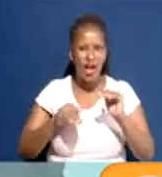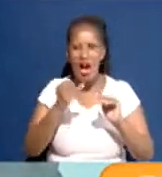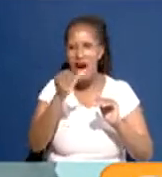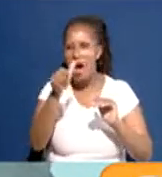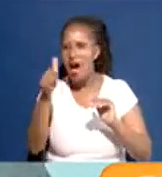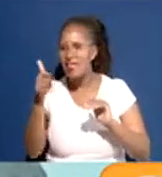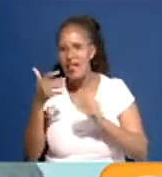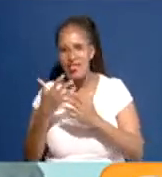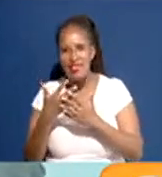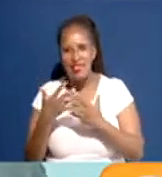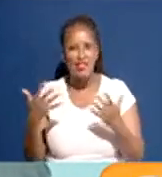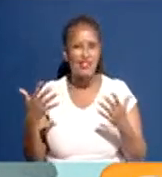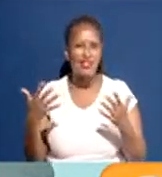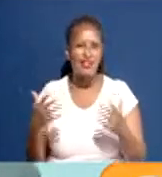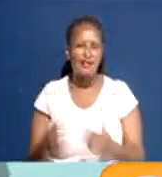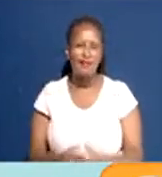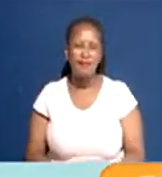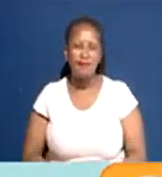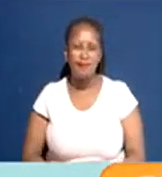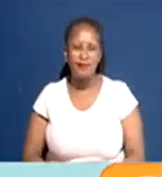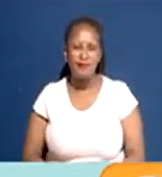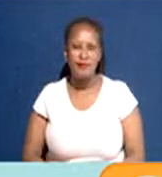rasilimali ingine yeyote.